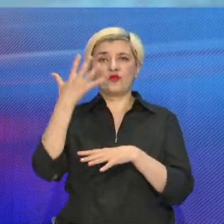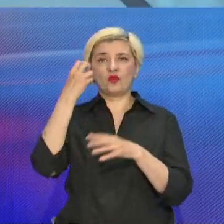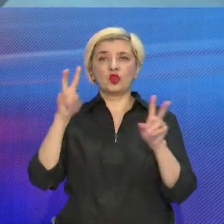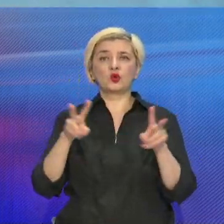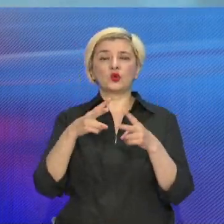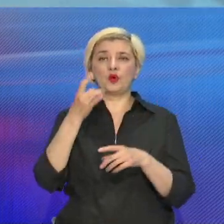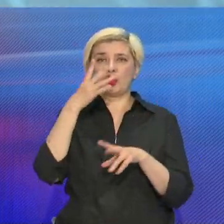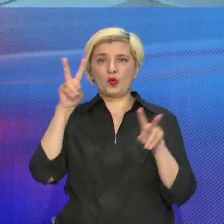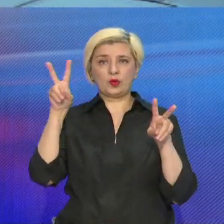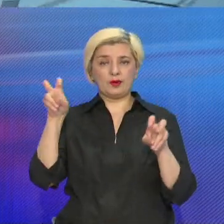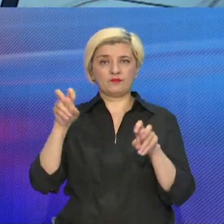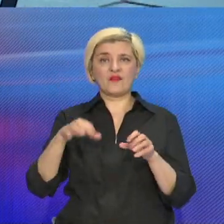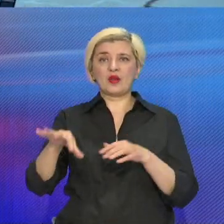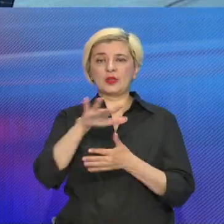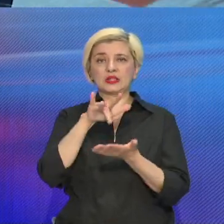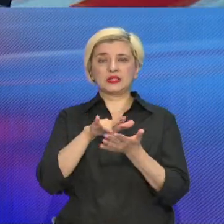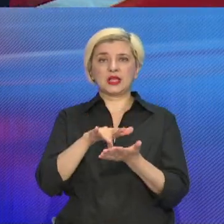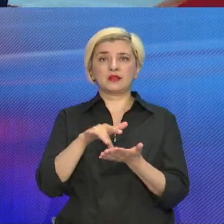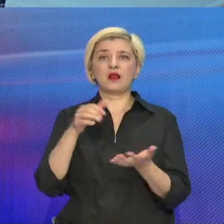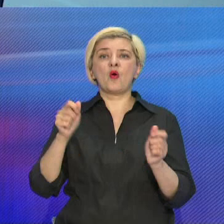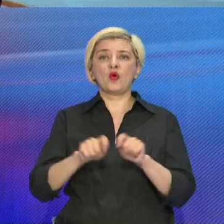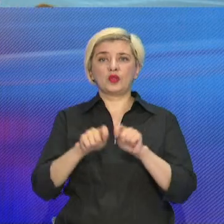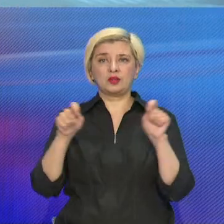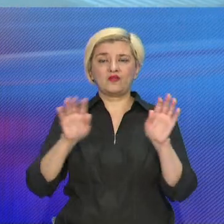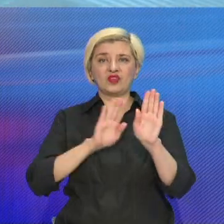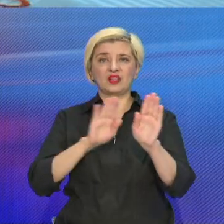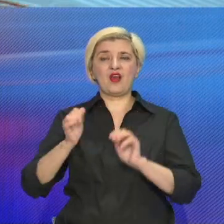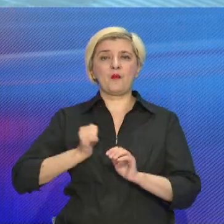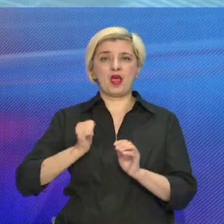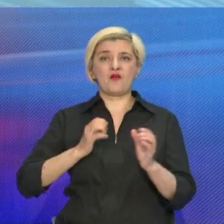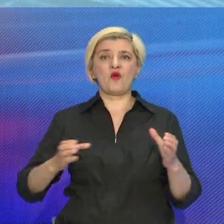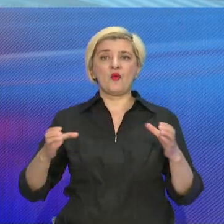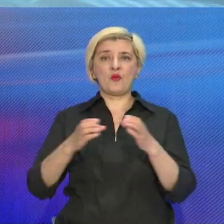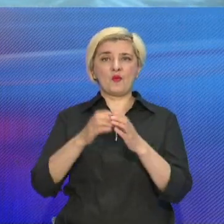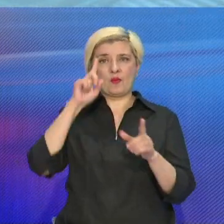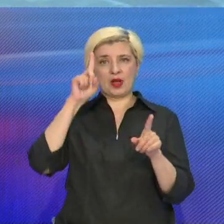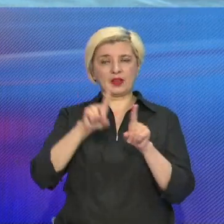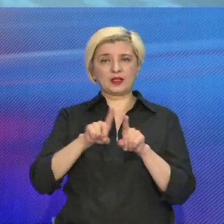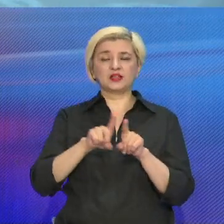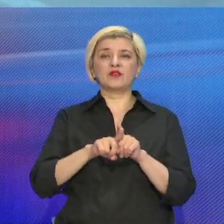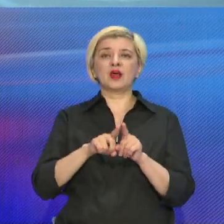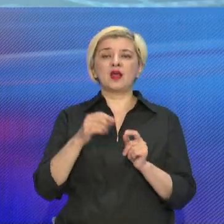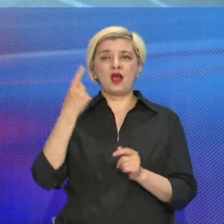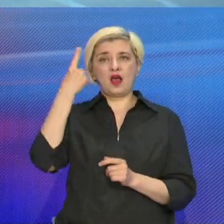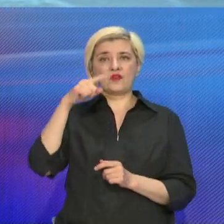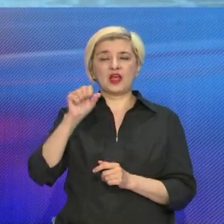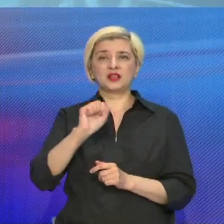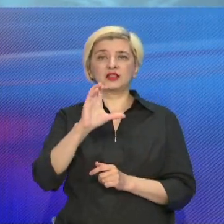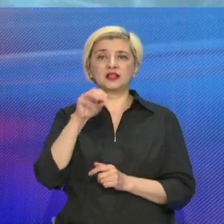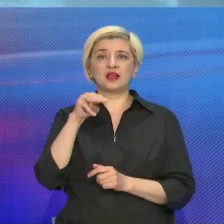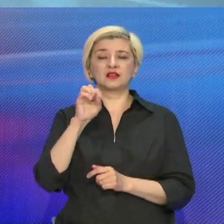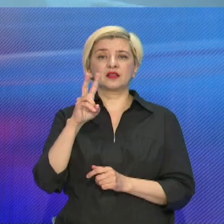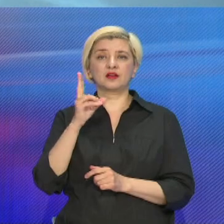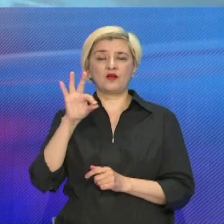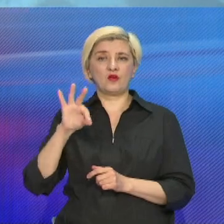«Гродно». В областном центре открылась выстава «Боевое братерство». Ее автор Александр Стаценко – удельник заслуженного